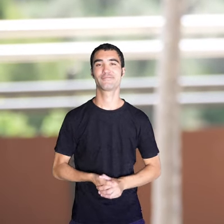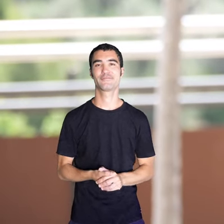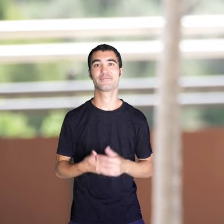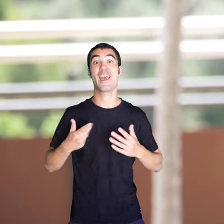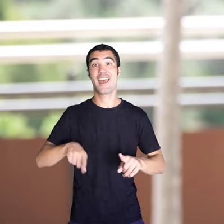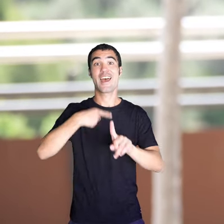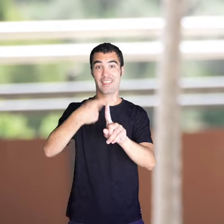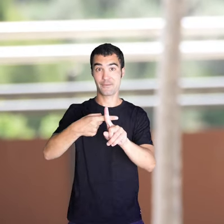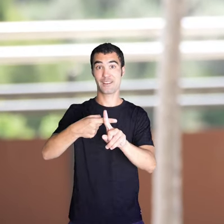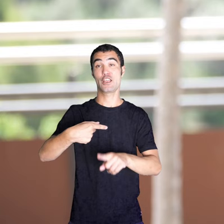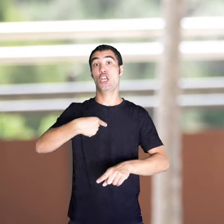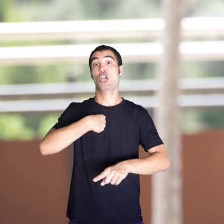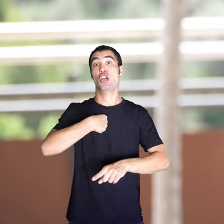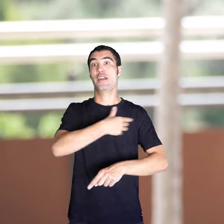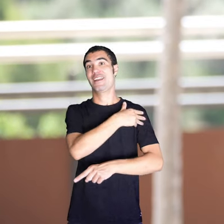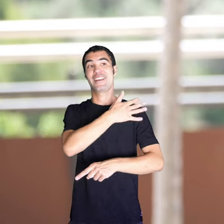jo no vull